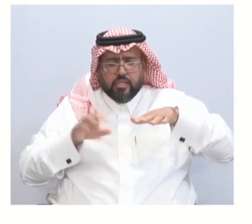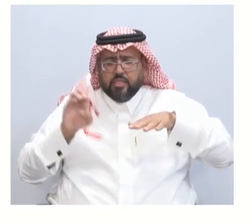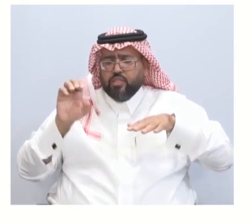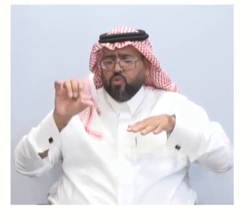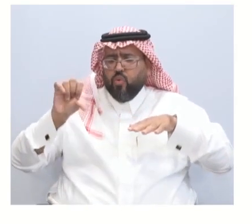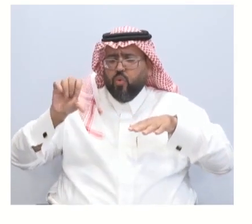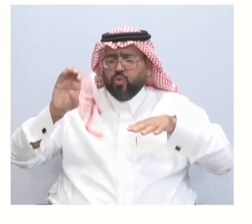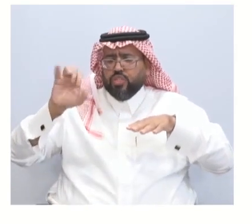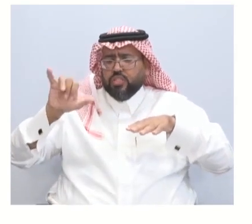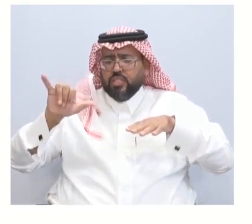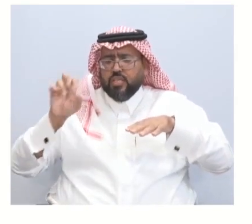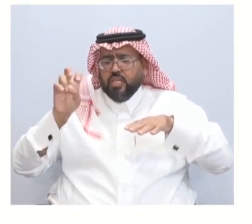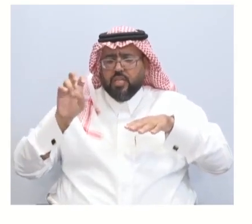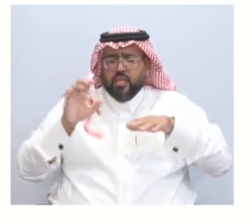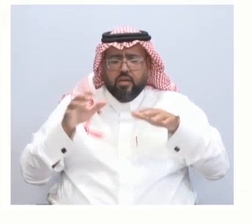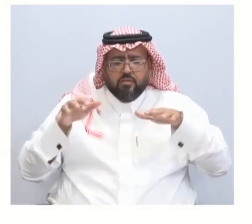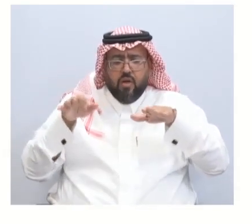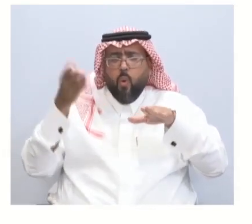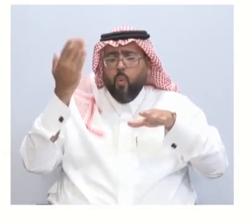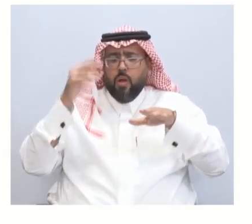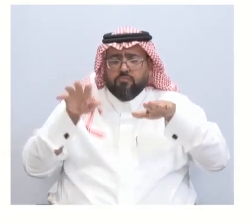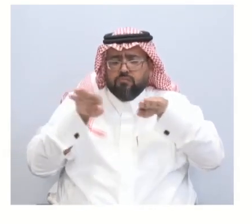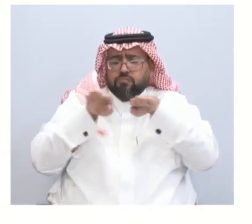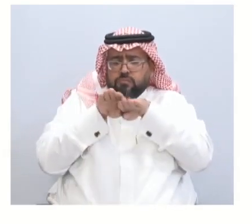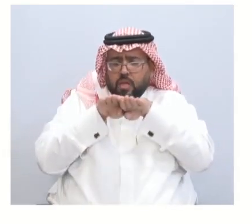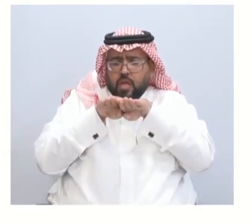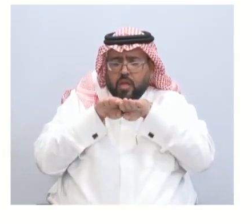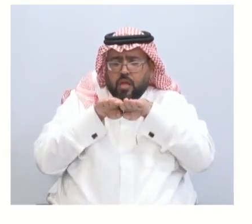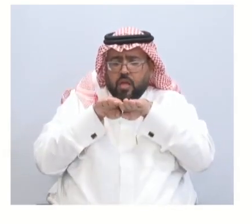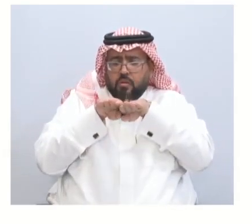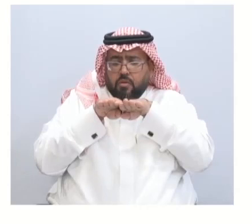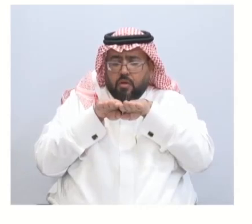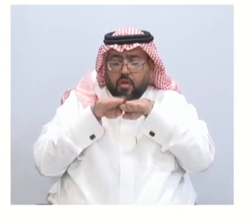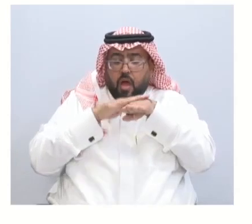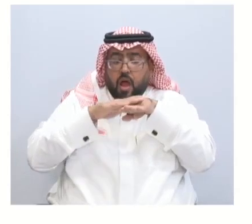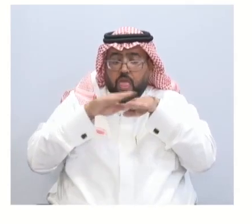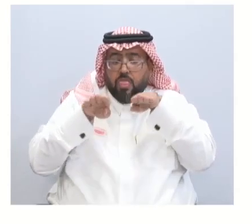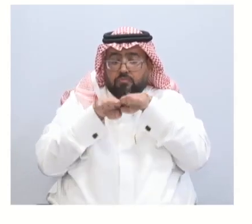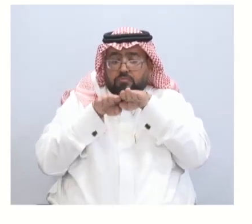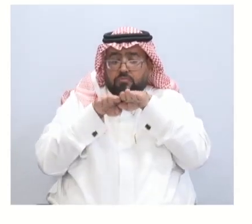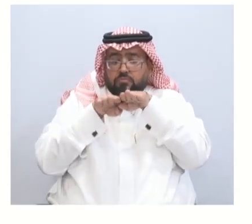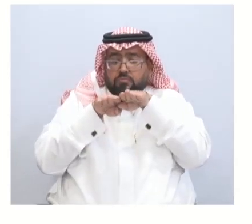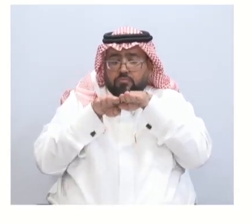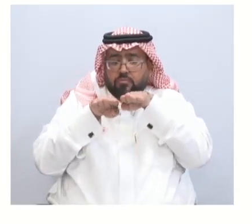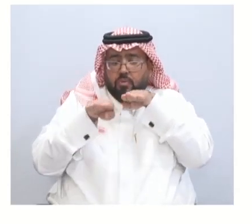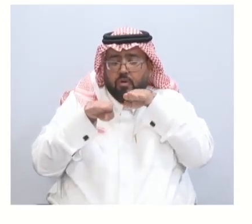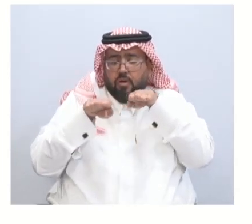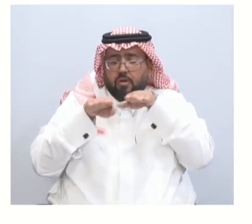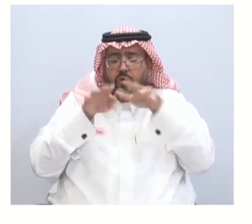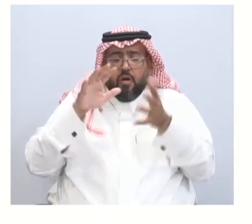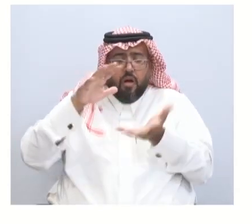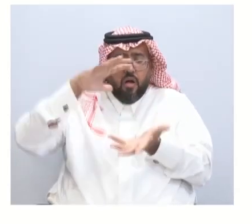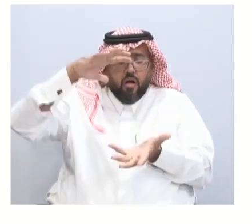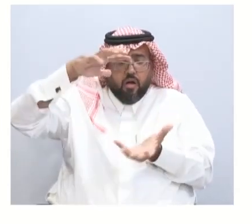متصله معا يوما ما في الملاحظات القديمه ذكرنا بانه اول من